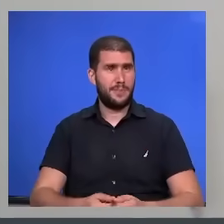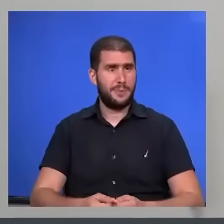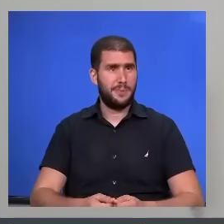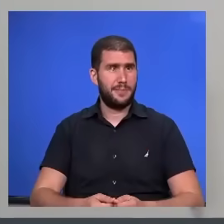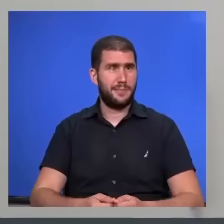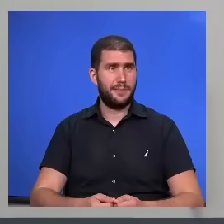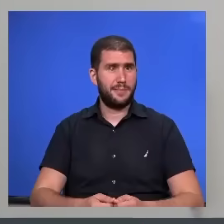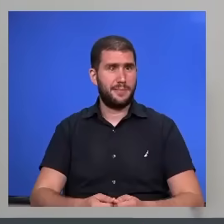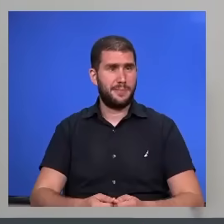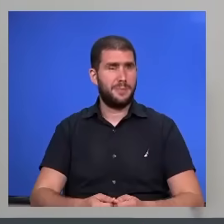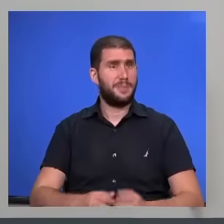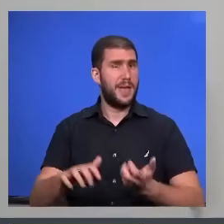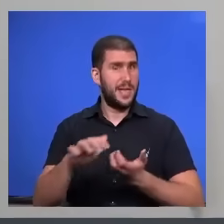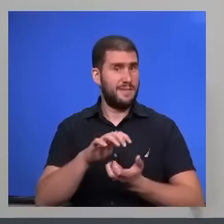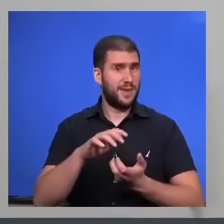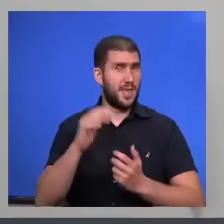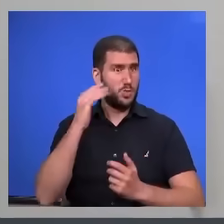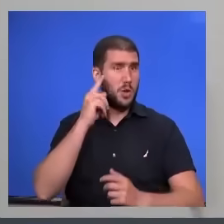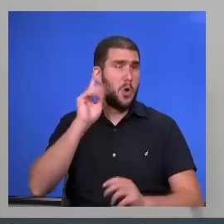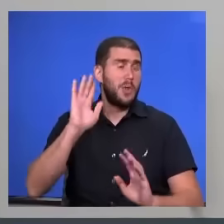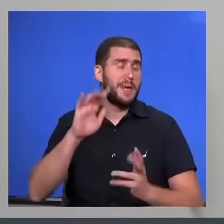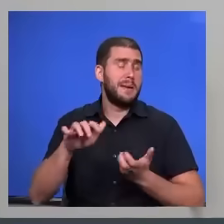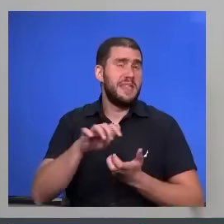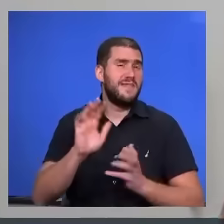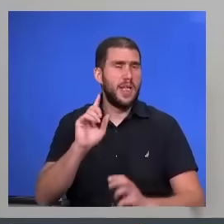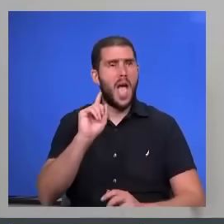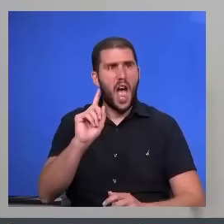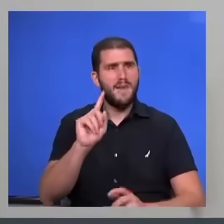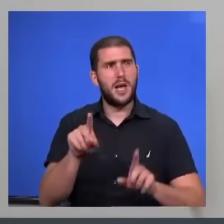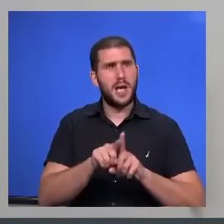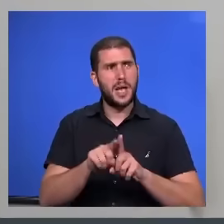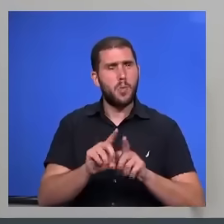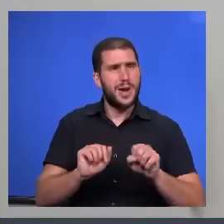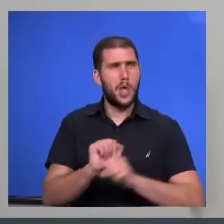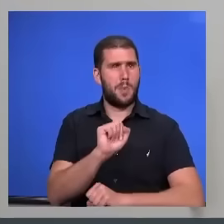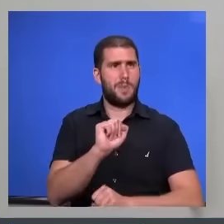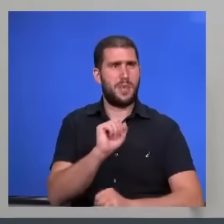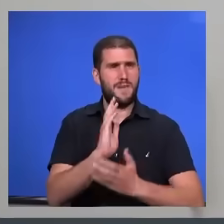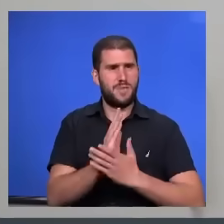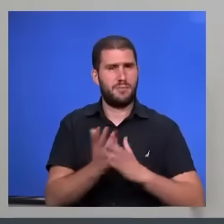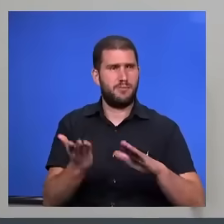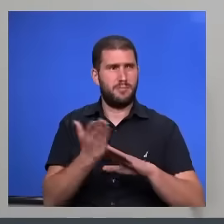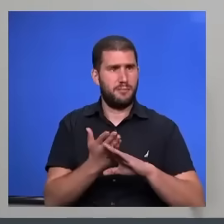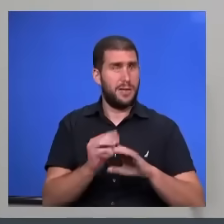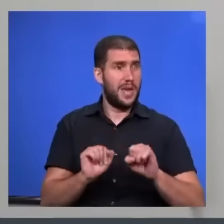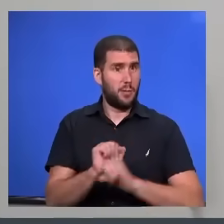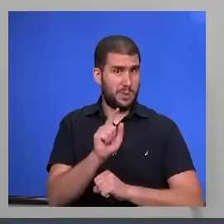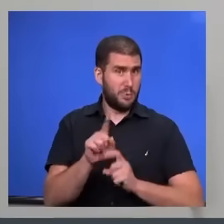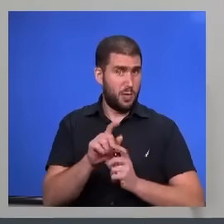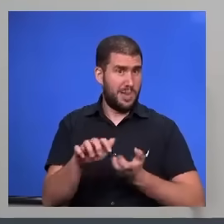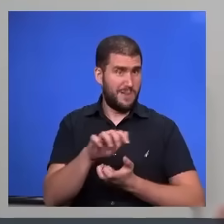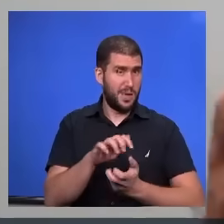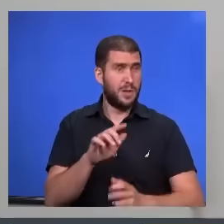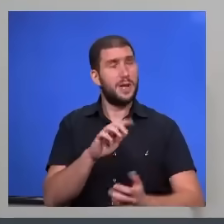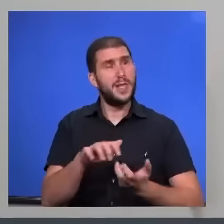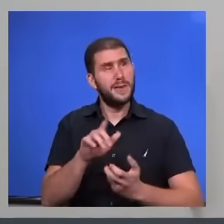טוב. אינטיפאדה דרוזית? לא יודע אם זה אינטיפאדה, אבל סוג של אפרייזינג. אפרייזינג זה אינטיפאדה.